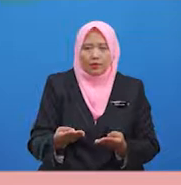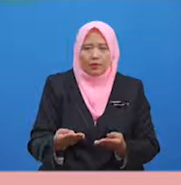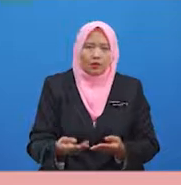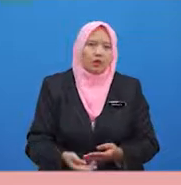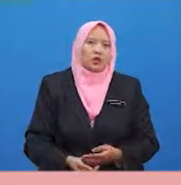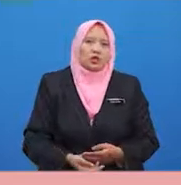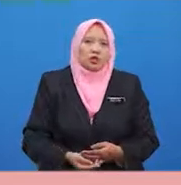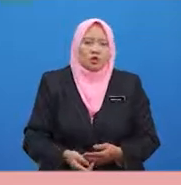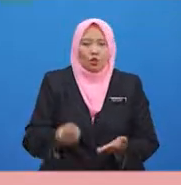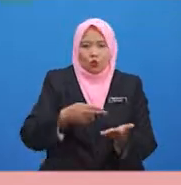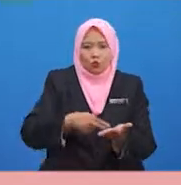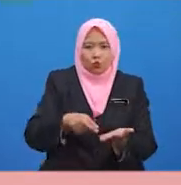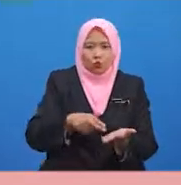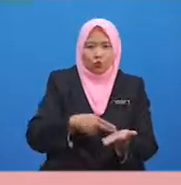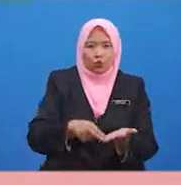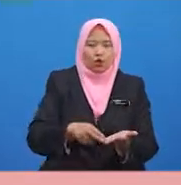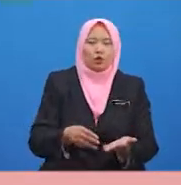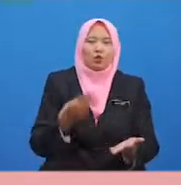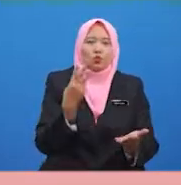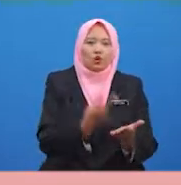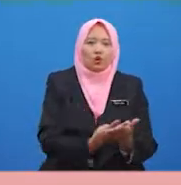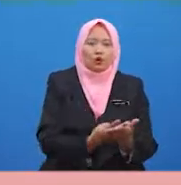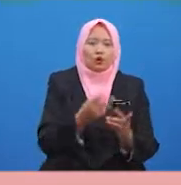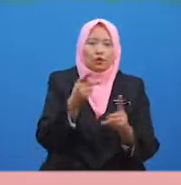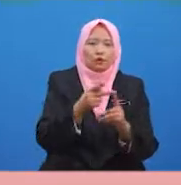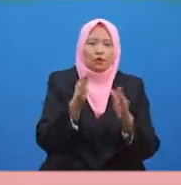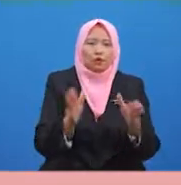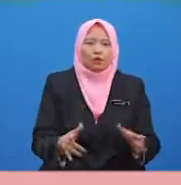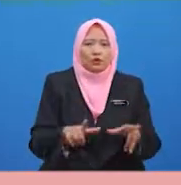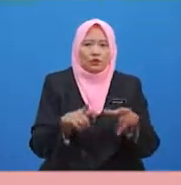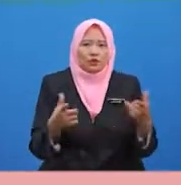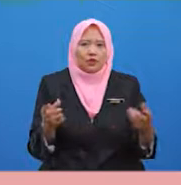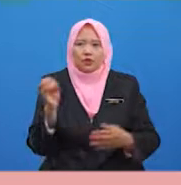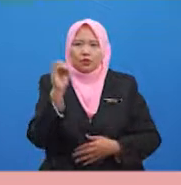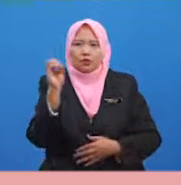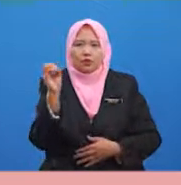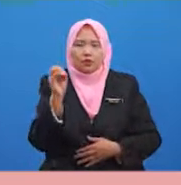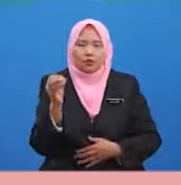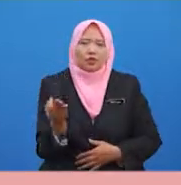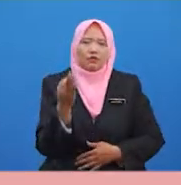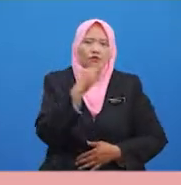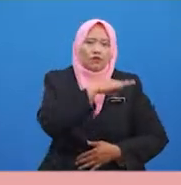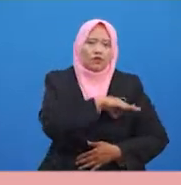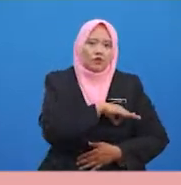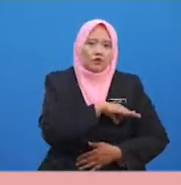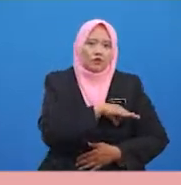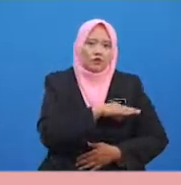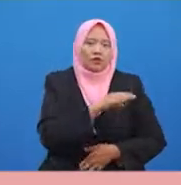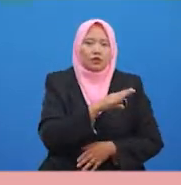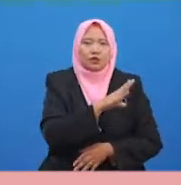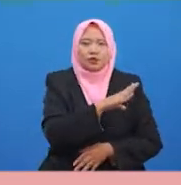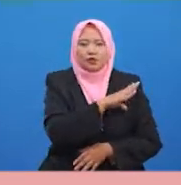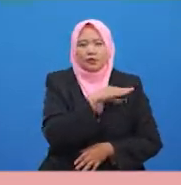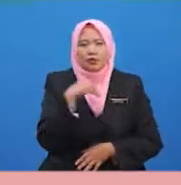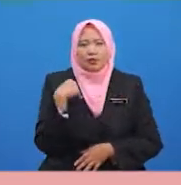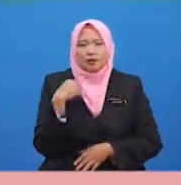orang lain tanpa sebarang imbuhan atau faedah dan perlu membayar kembali dengan jumlah